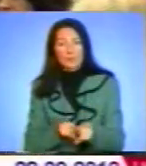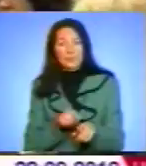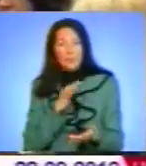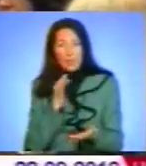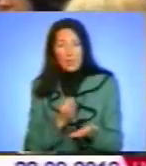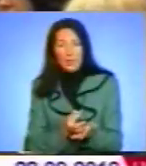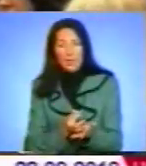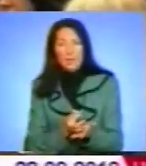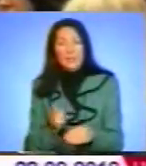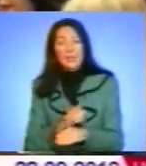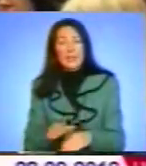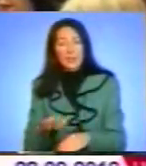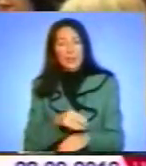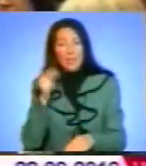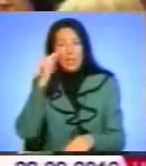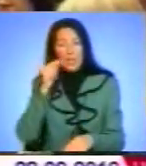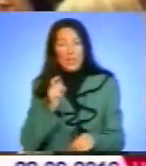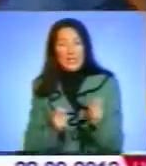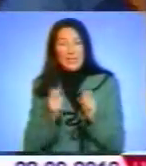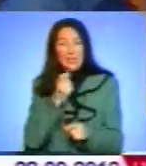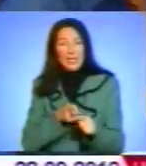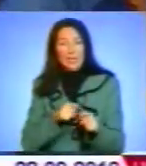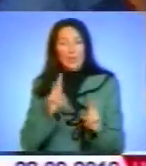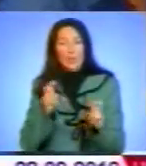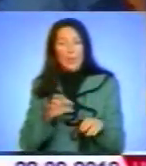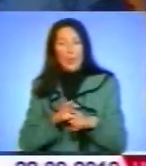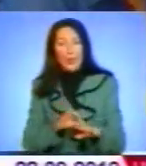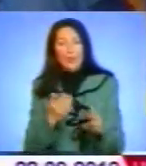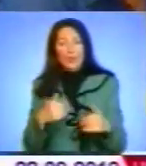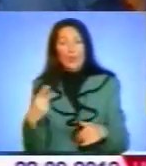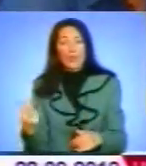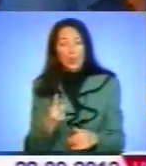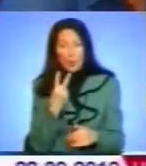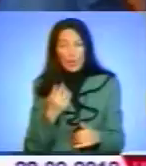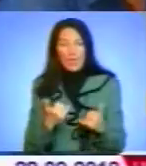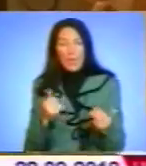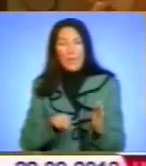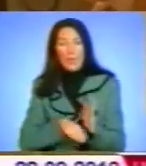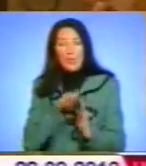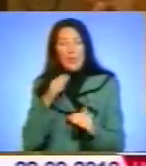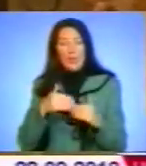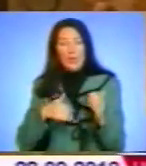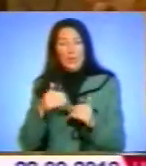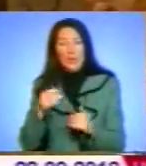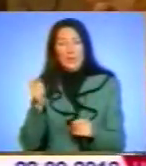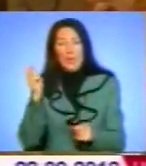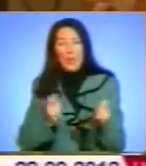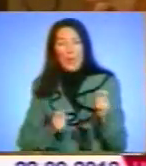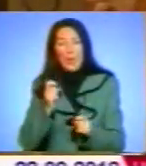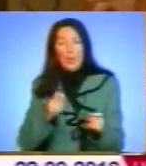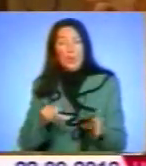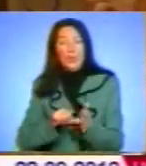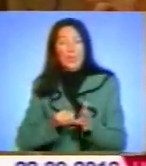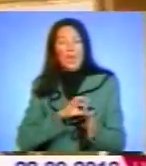На Тернопільщині навчальний семінар на цю тему проводять уже вдруге. Для підвищення кваліфікації прибули представники нотаріатів з